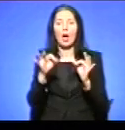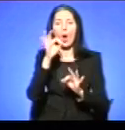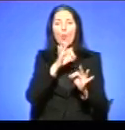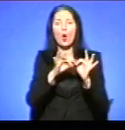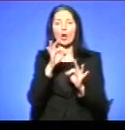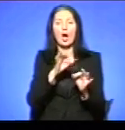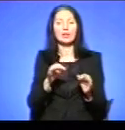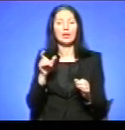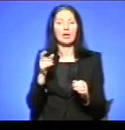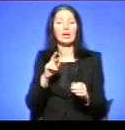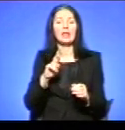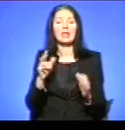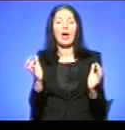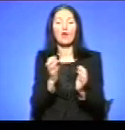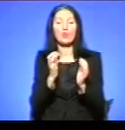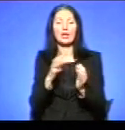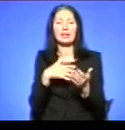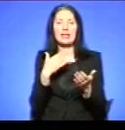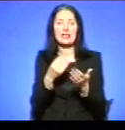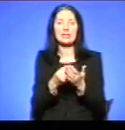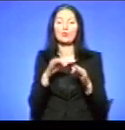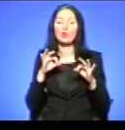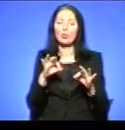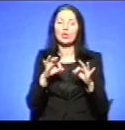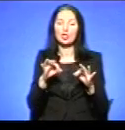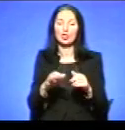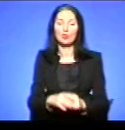щодо того, як вберегти свій транспортний засіб.